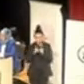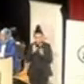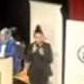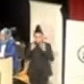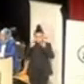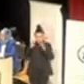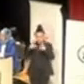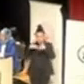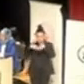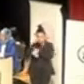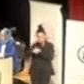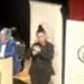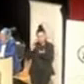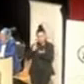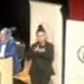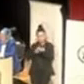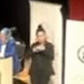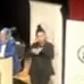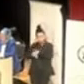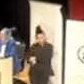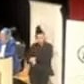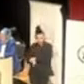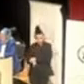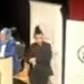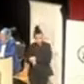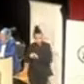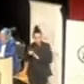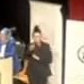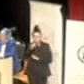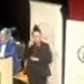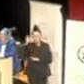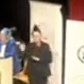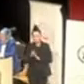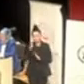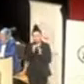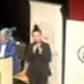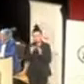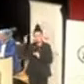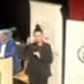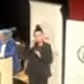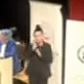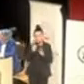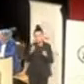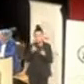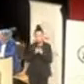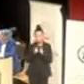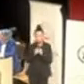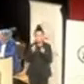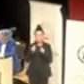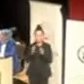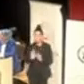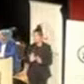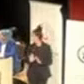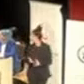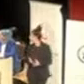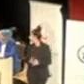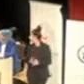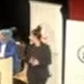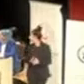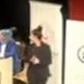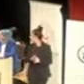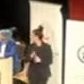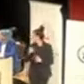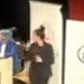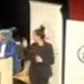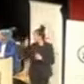koleksiyonu kazandırılmıştır. Bu sayı 10 milyon üzerinde, hani tam rakam vereceğim ama. Dijital bilgi yönetim sisteminin